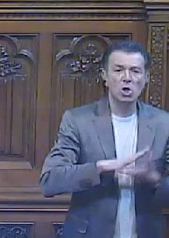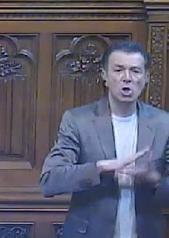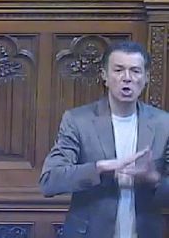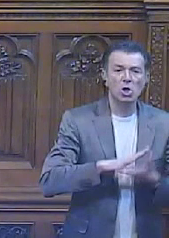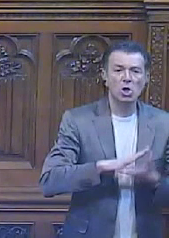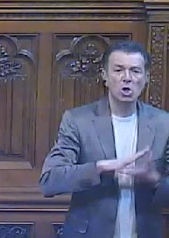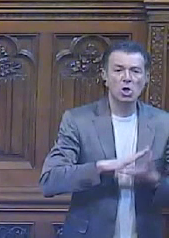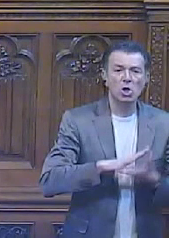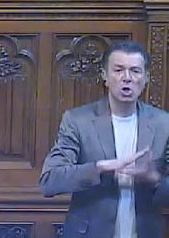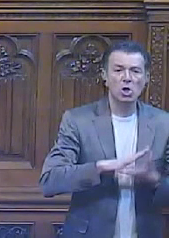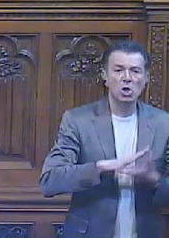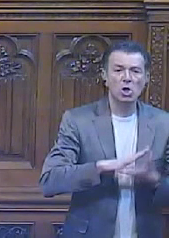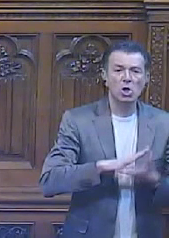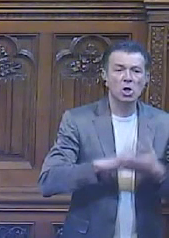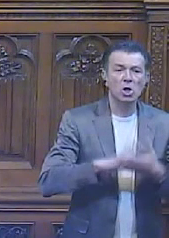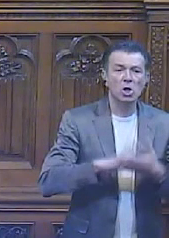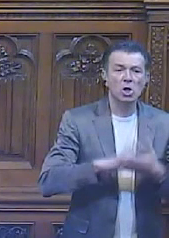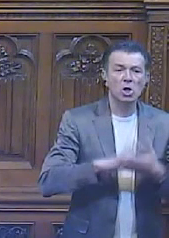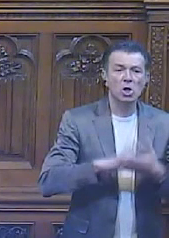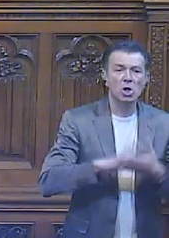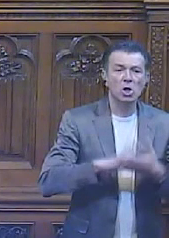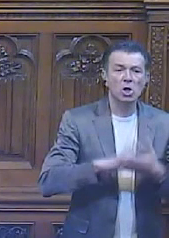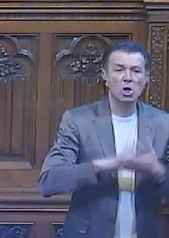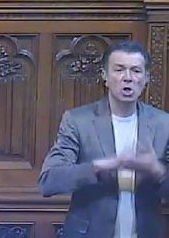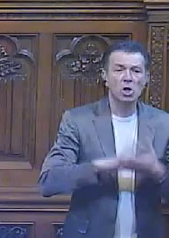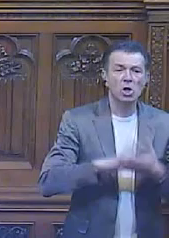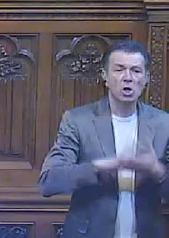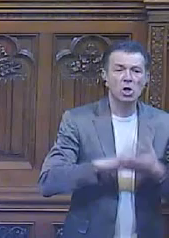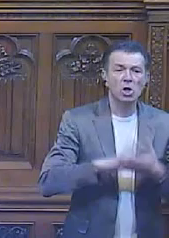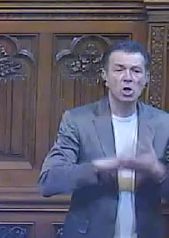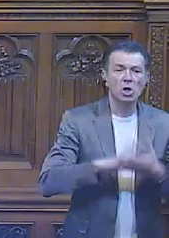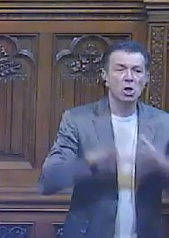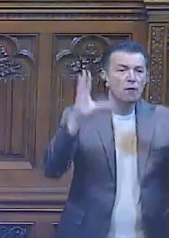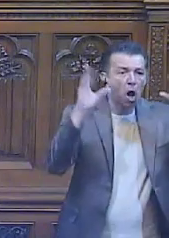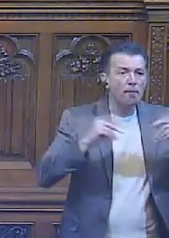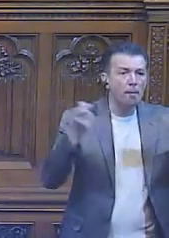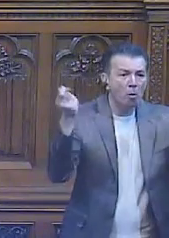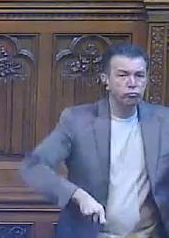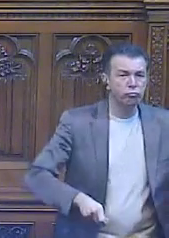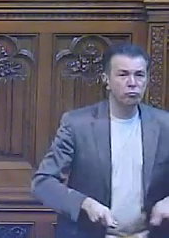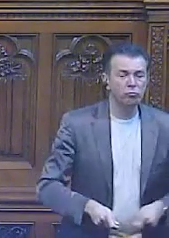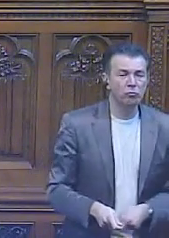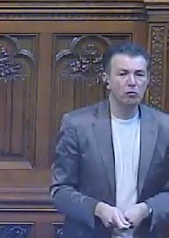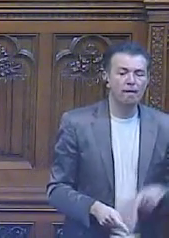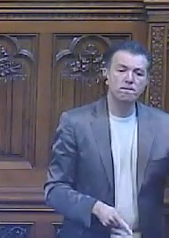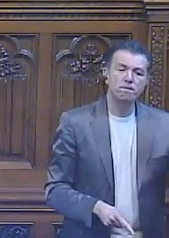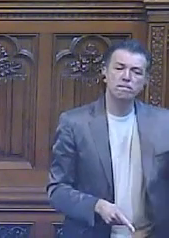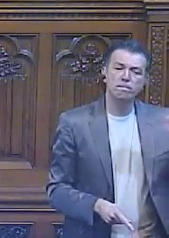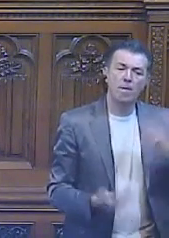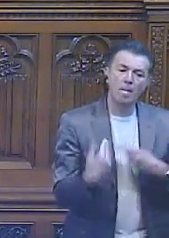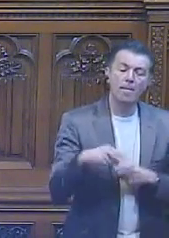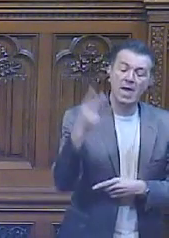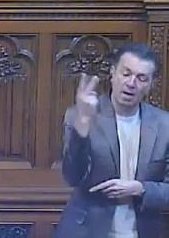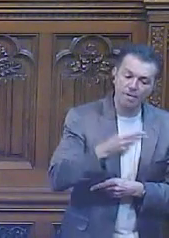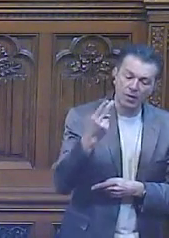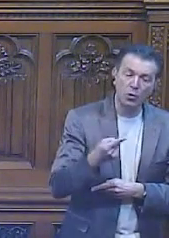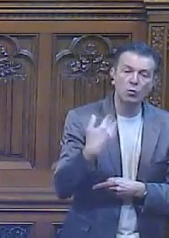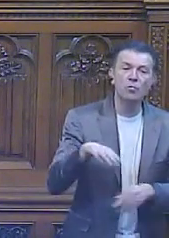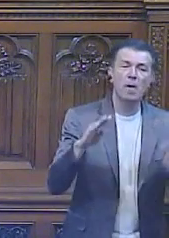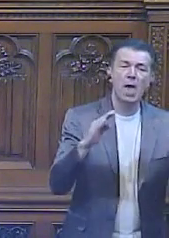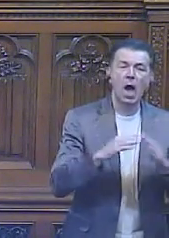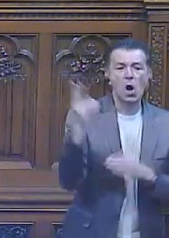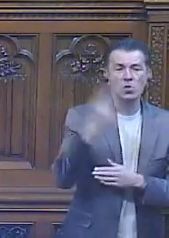Mitleid darf man doch bitte nicht die Vernunft und den Verstand einfach ausschalten. Das mahnen wir ein. Mehr Vernunft, mehr